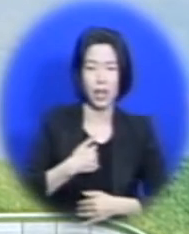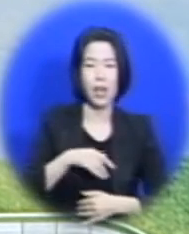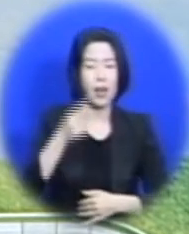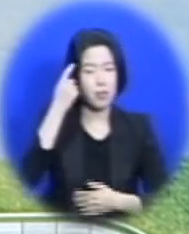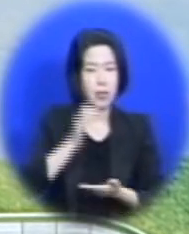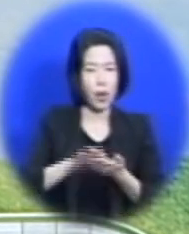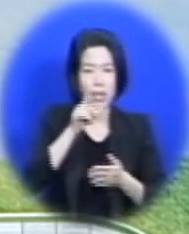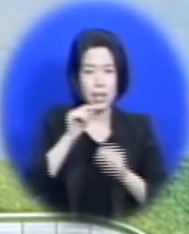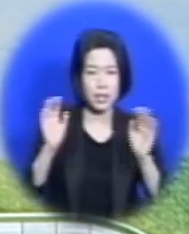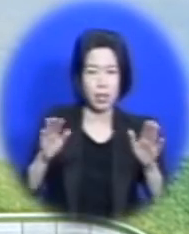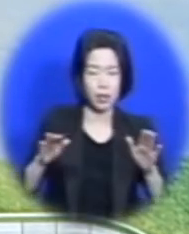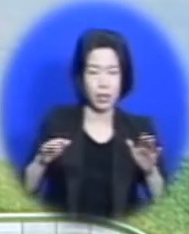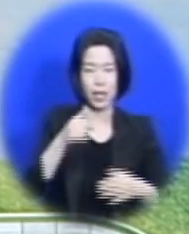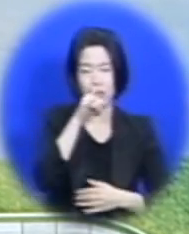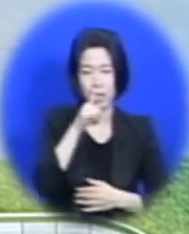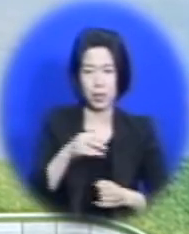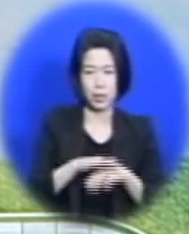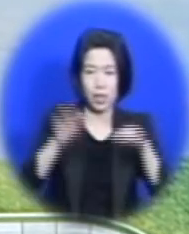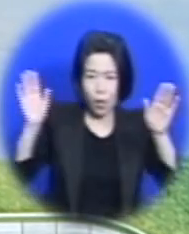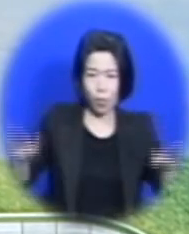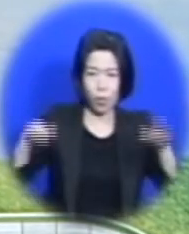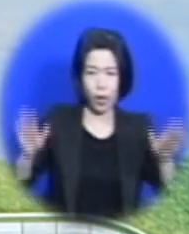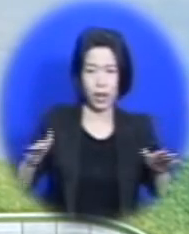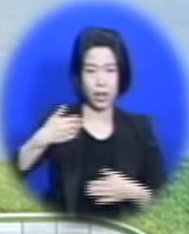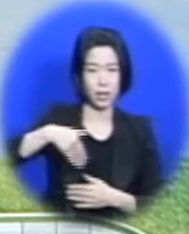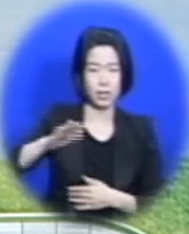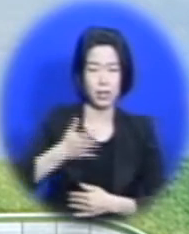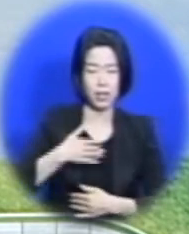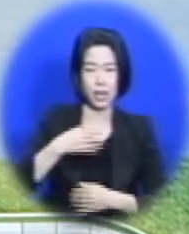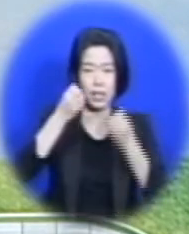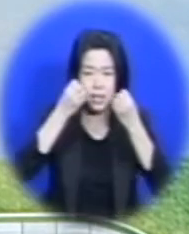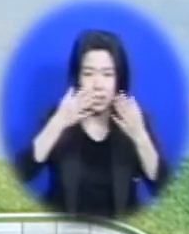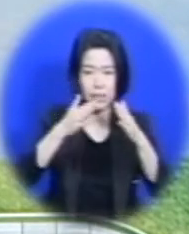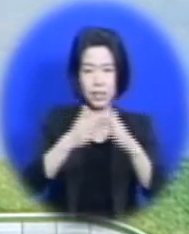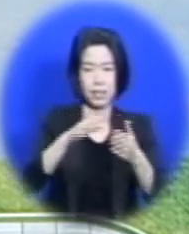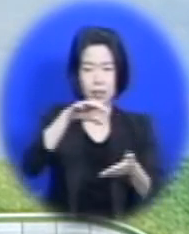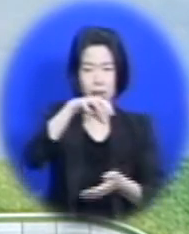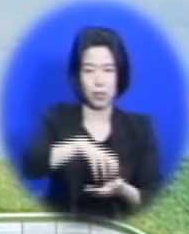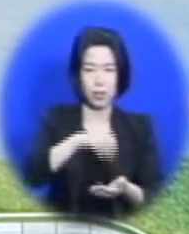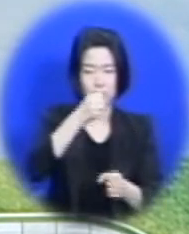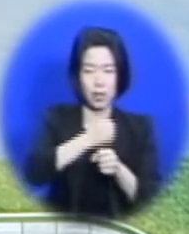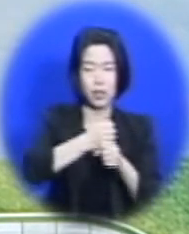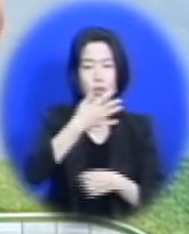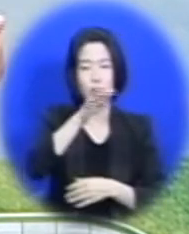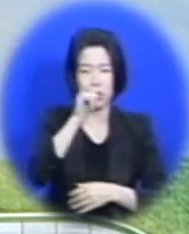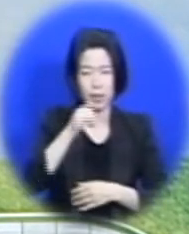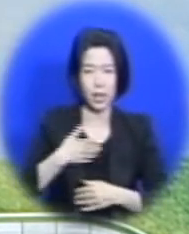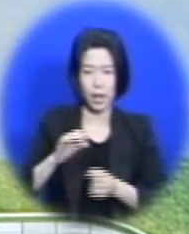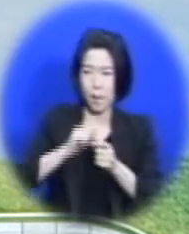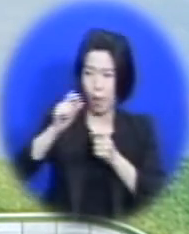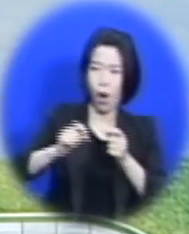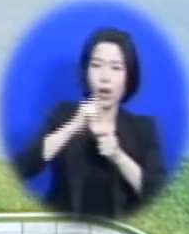날개가 있다면 그 날개를 활짝 펴고 날아가서 나의 보금자리를 만들 수 있으련만 내가 멀리